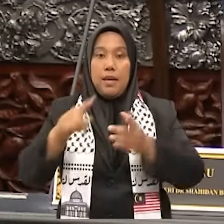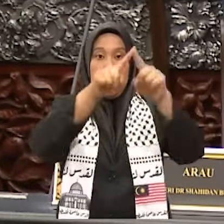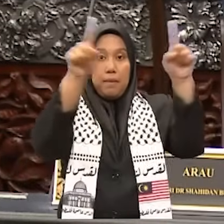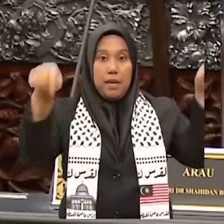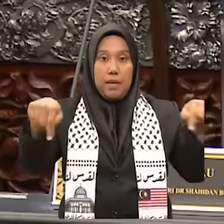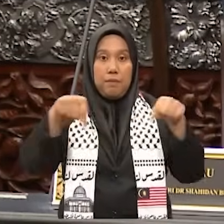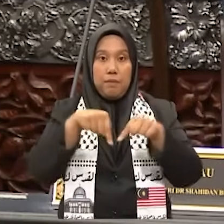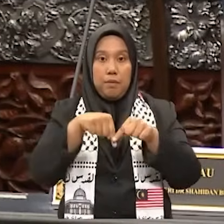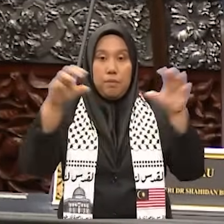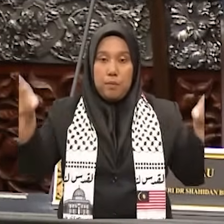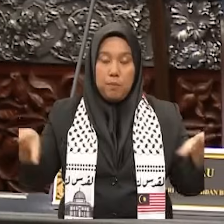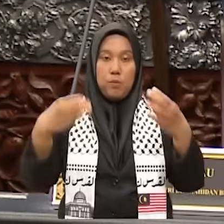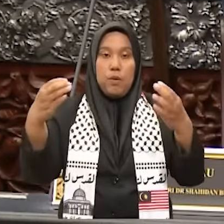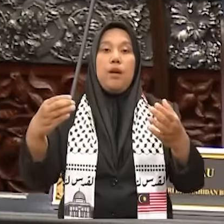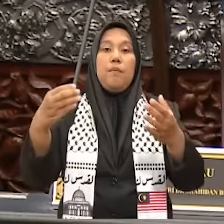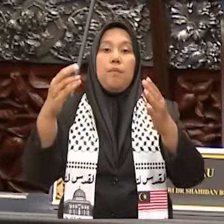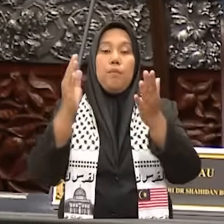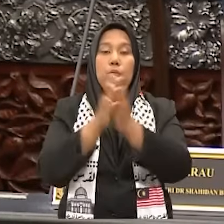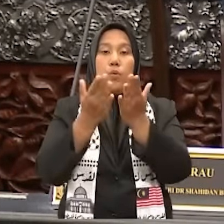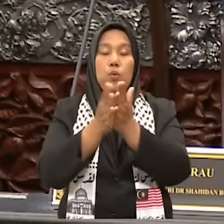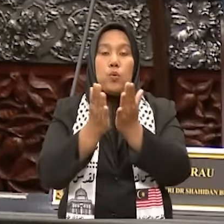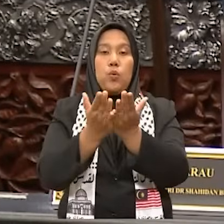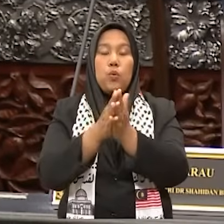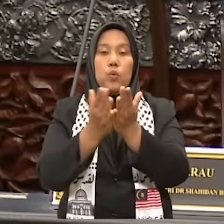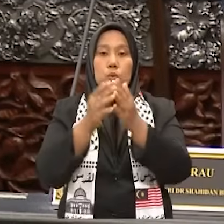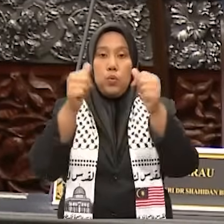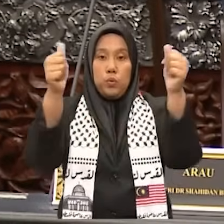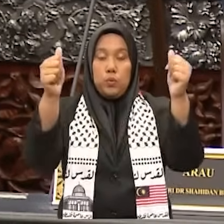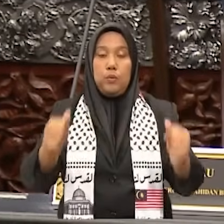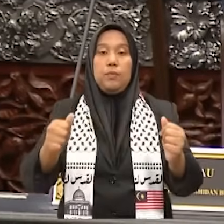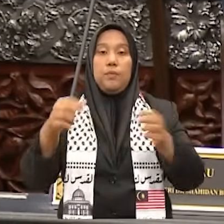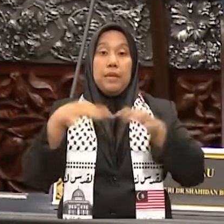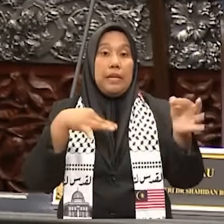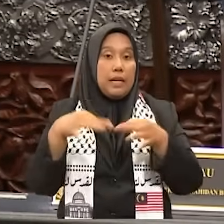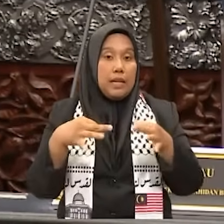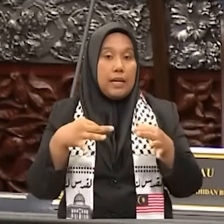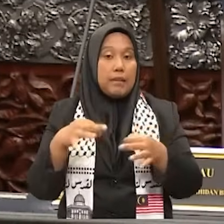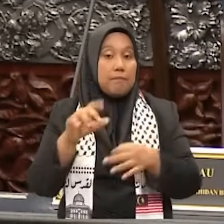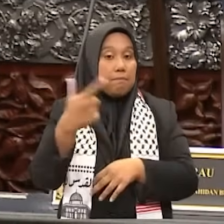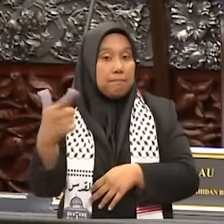penerbitan buku-buku penerangan dan sebagainya. Terima kasih. Silakan Yang Berhormat.